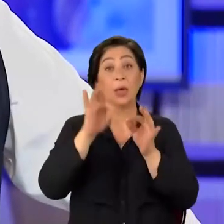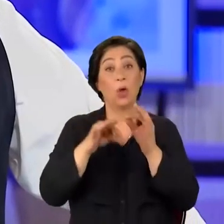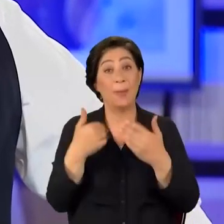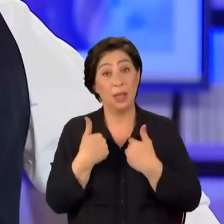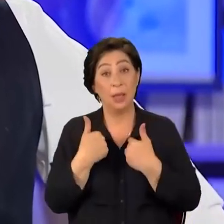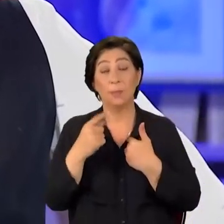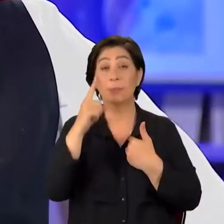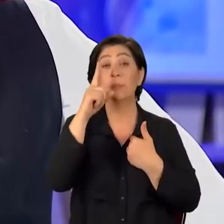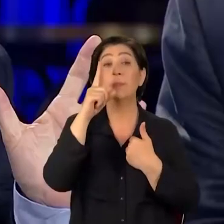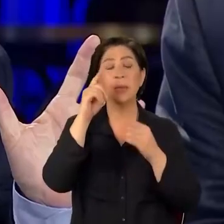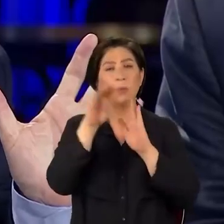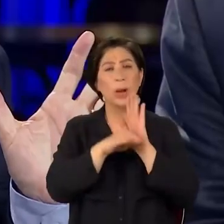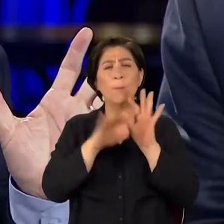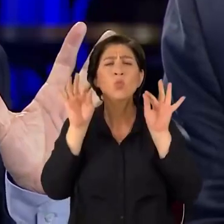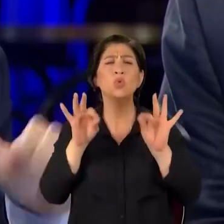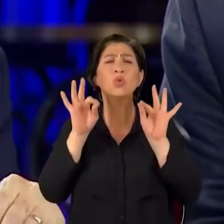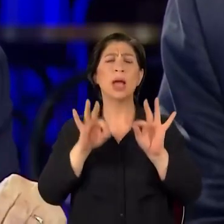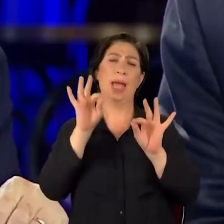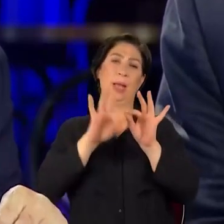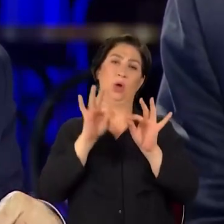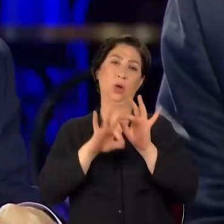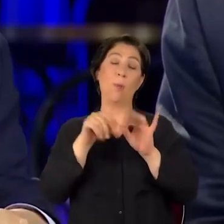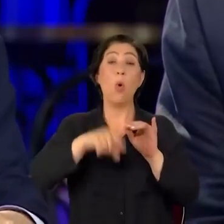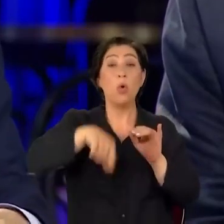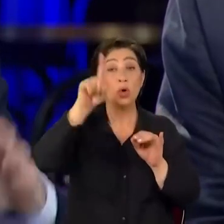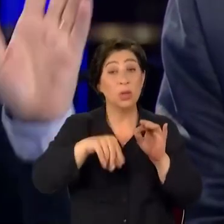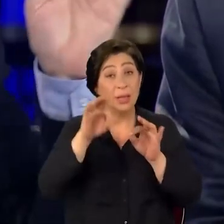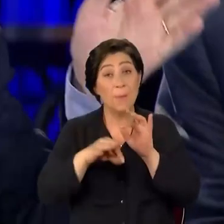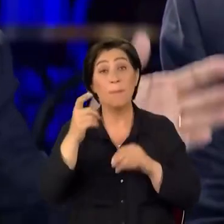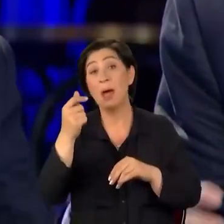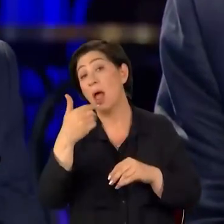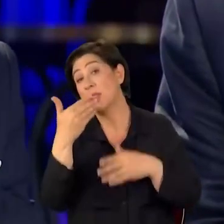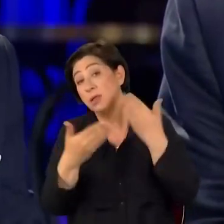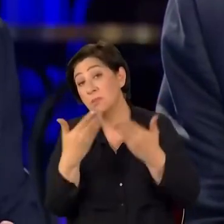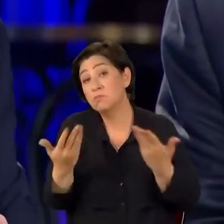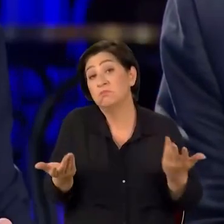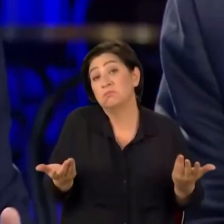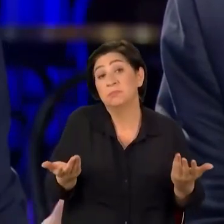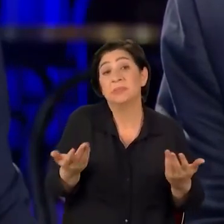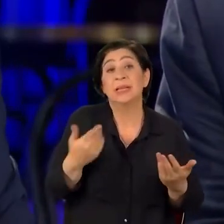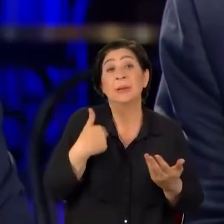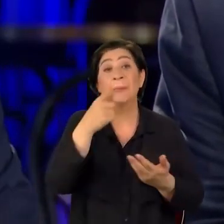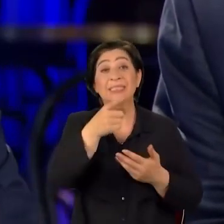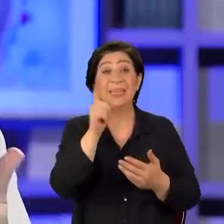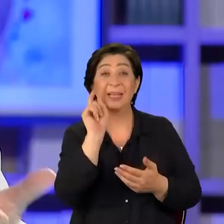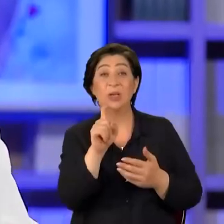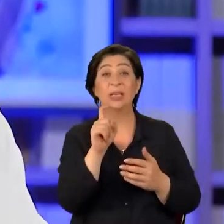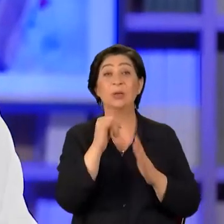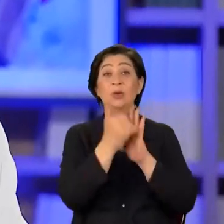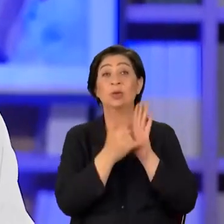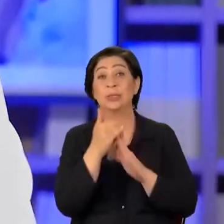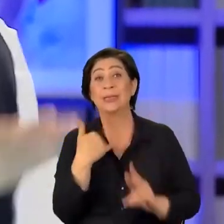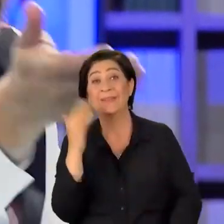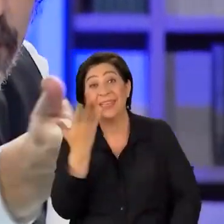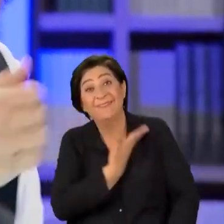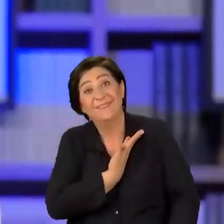mesela. Evet. Bende bir program mutlaka ekonomidir. Evet. O günün ekonomisi ya da parayı anlatırım. Yani ben sizin fanınız var. Olduğum için sürekli